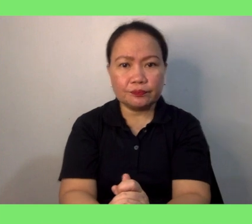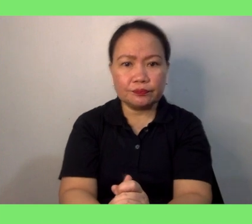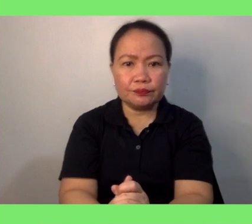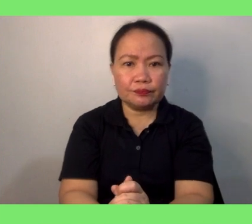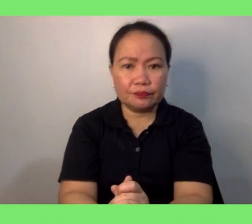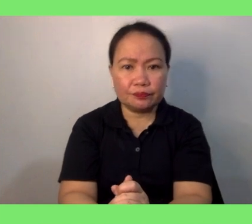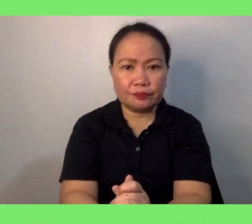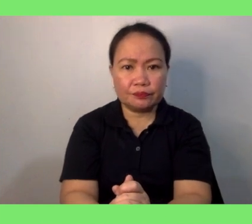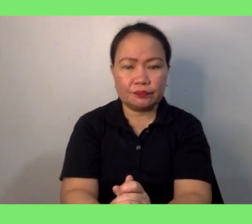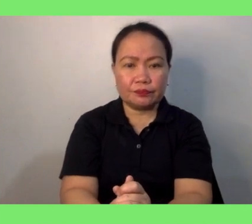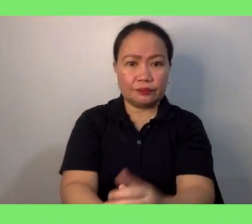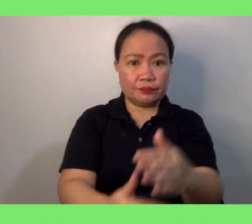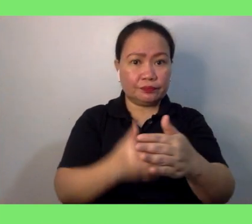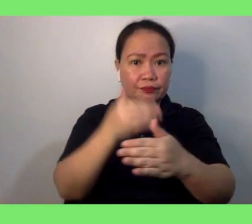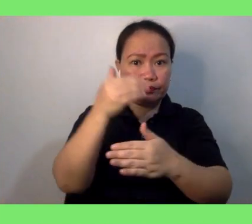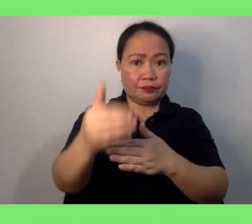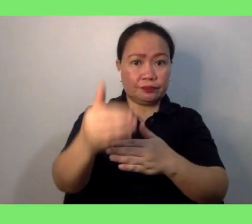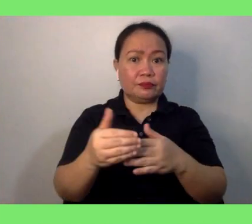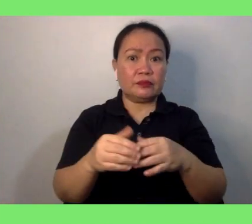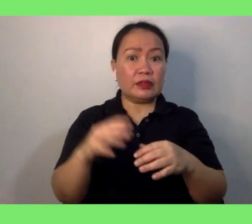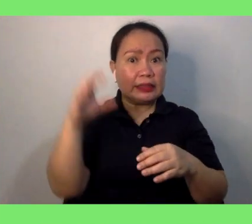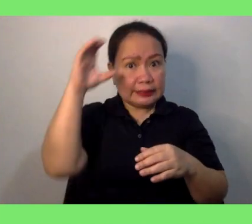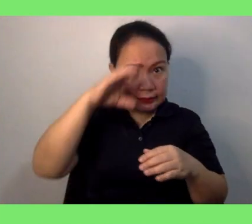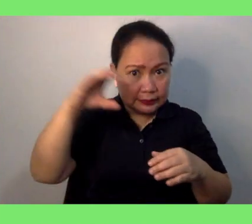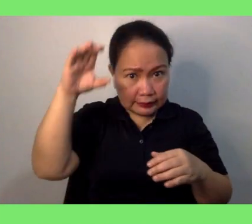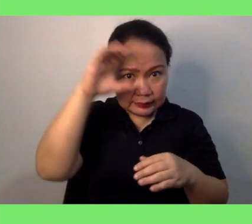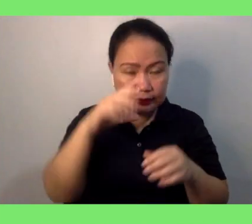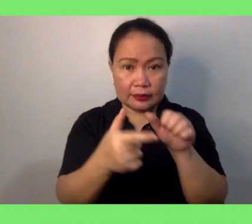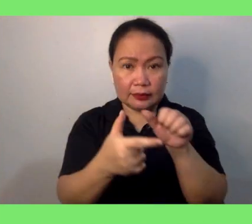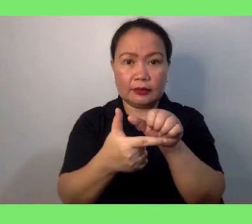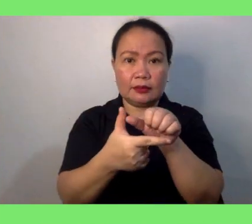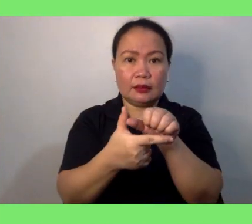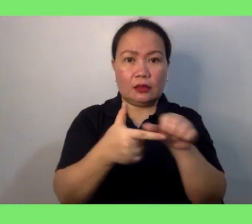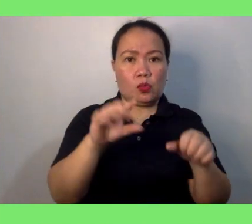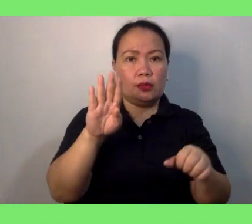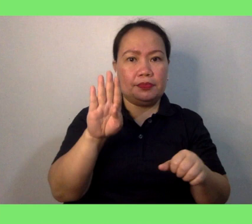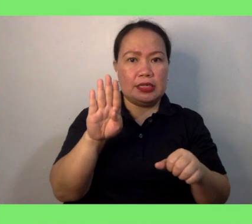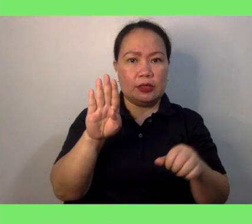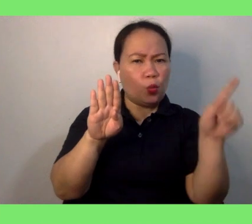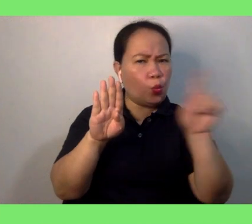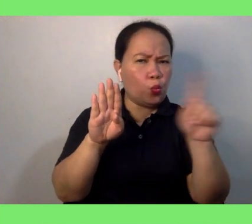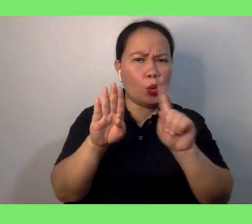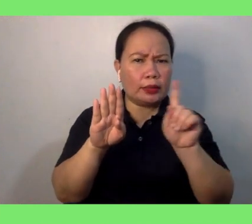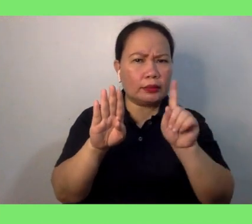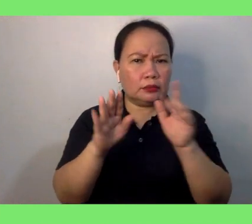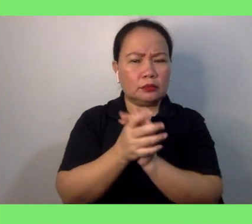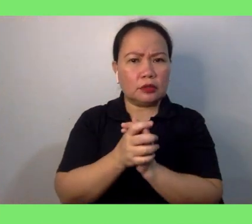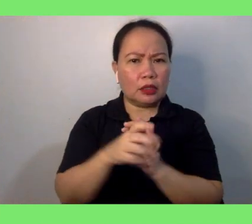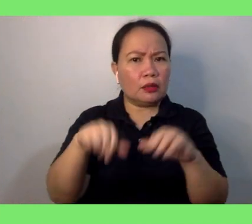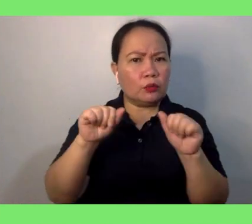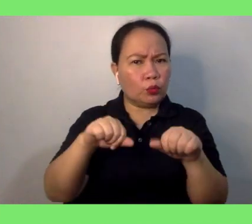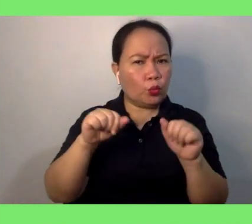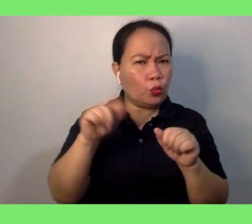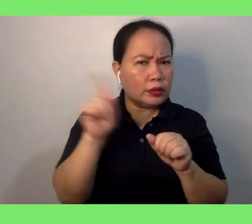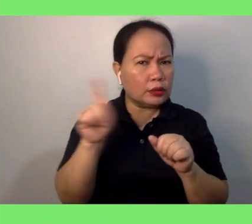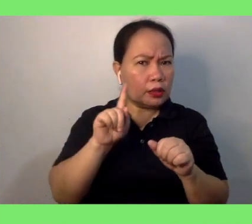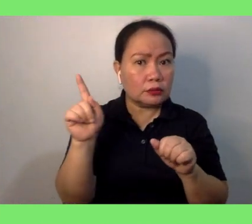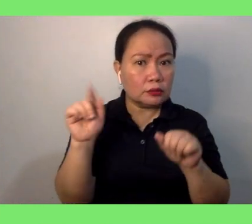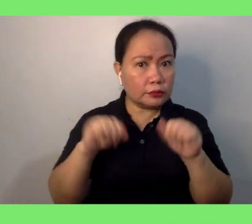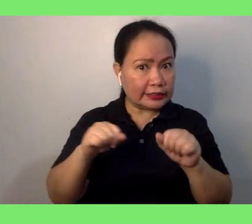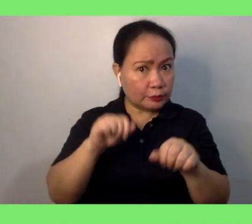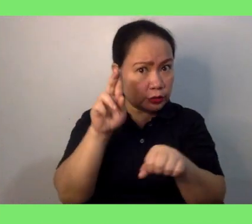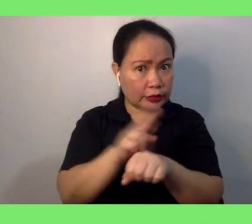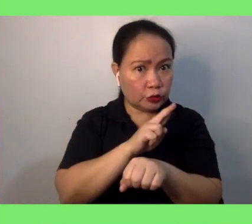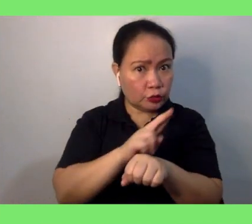dalawa. Next, let's find the measure of angle B. So, ano ang pwede mong gamitin